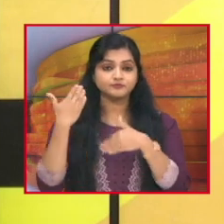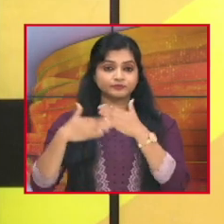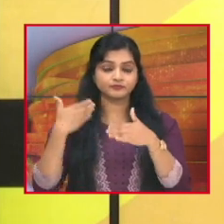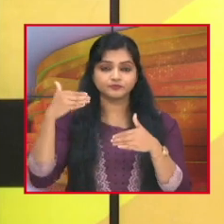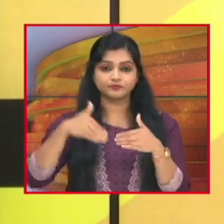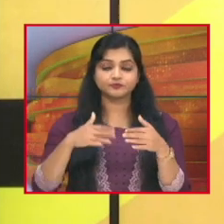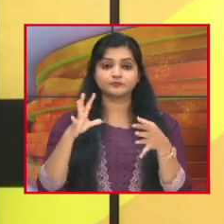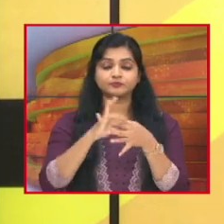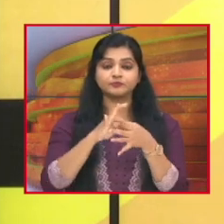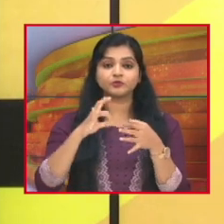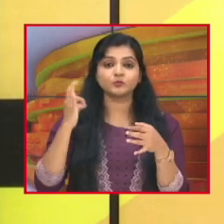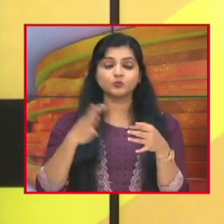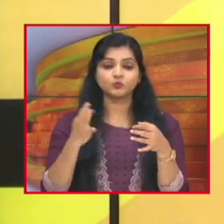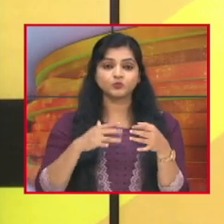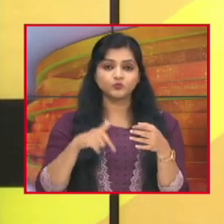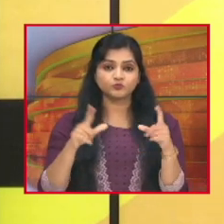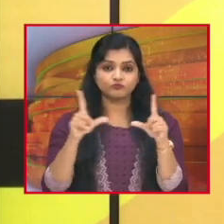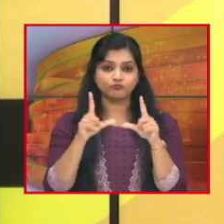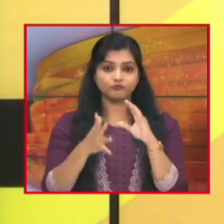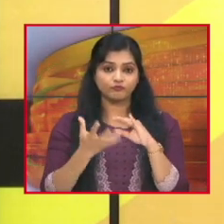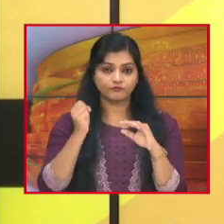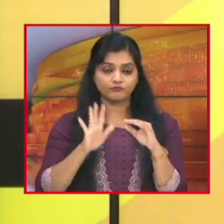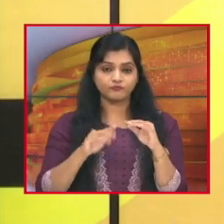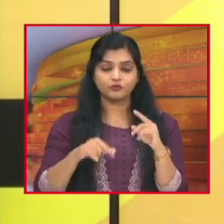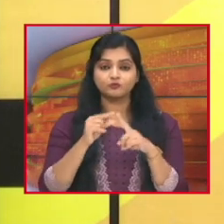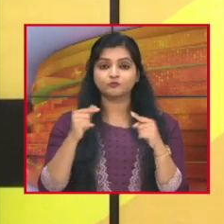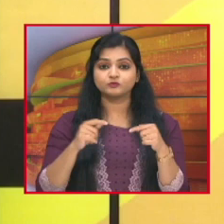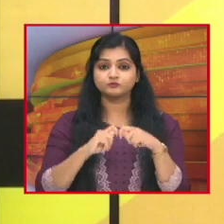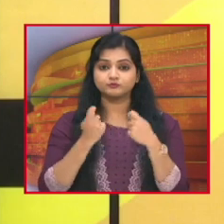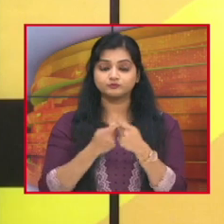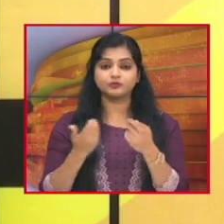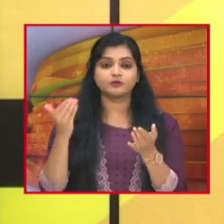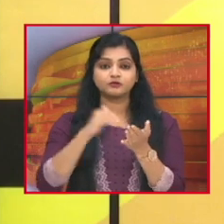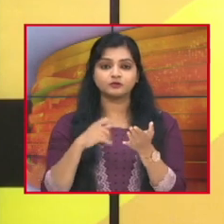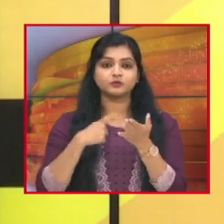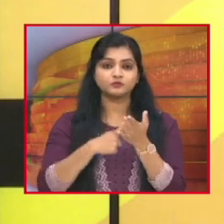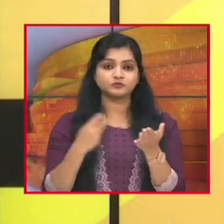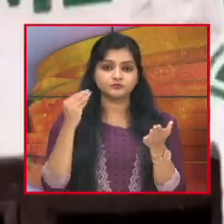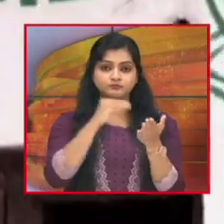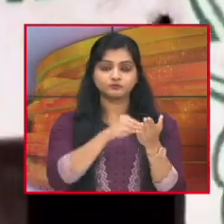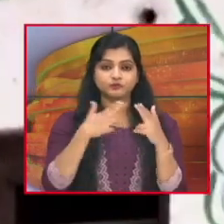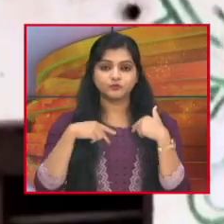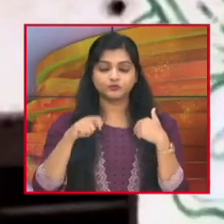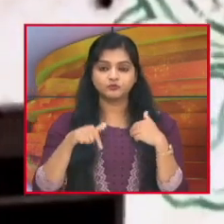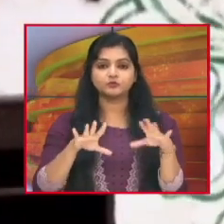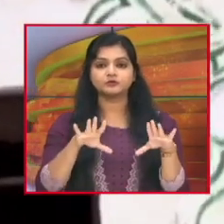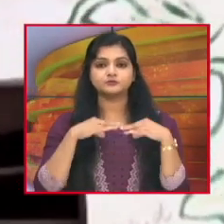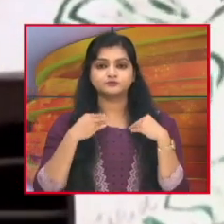ഇതുമായി ബന്ധപ്പെട്ട ചില പുതിയ തെളിവുകൾ കൂടി ഹാജരാക്കിക്കൊണ്ട് പ്രോസിക്യൂഷൻ ഈ ആവശ്യം വീണ്ടും ഉന്നയിച്ചത്. ഇത്